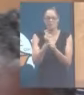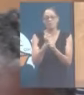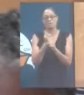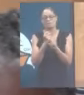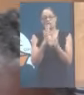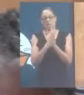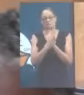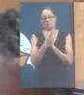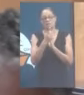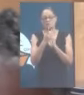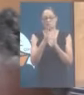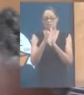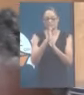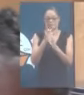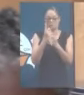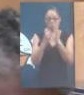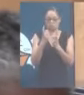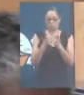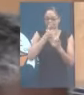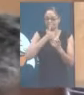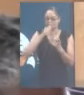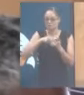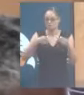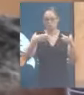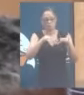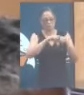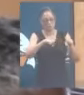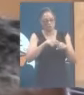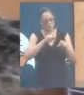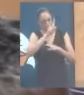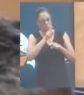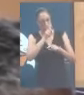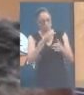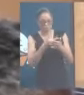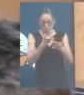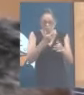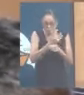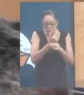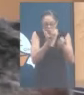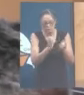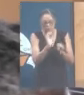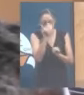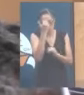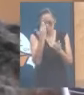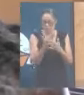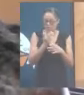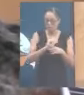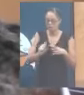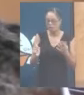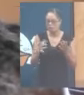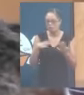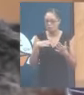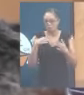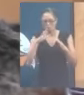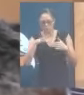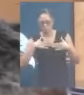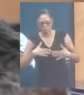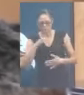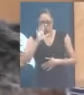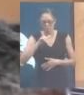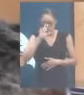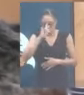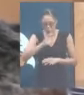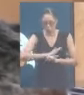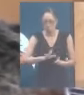devoir, c'est d'interroger l'exécutif pour savoir ce qui se passe. C'est ce que nous faisons. Donc, il n'y a aucune malveillance, malhonnêteté.